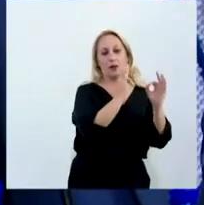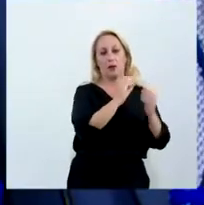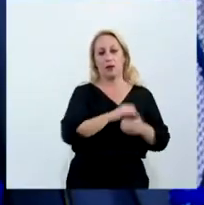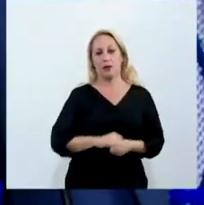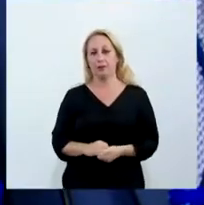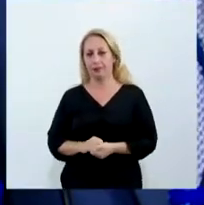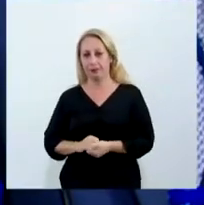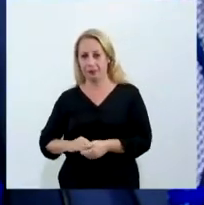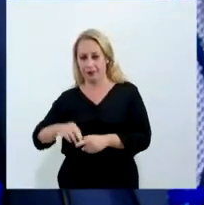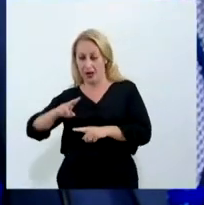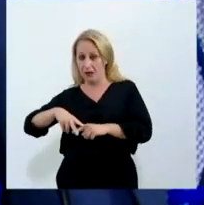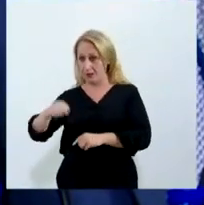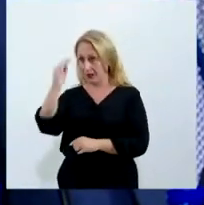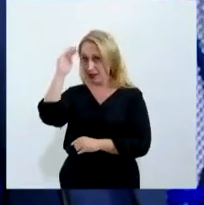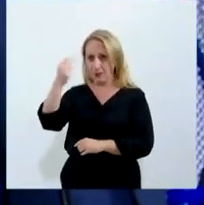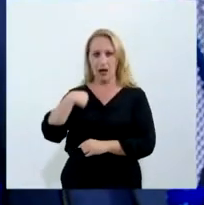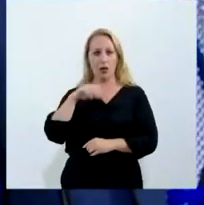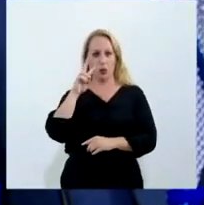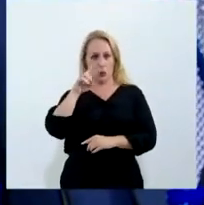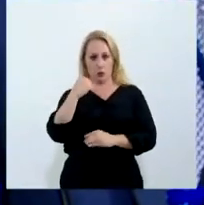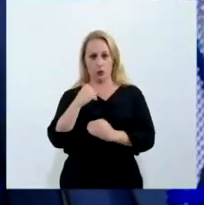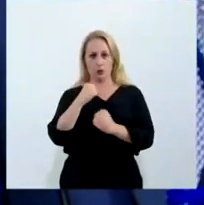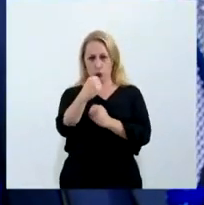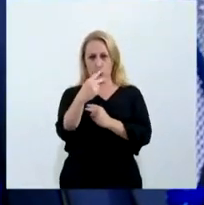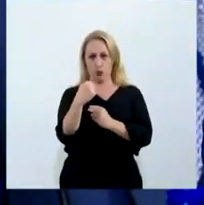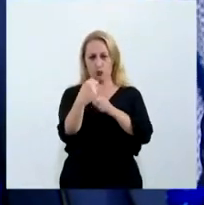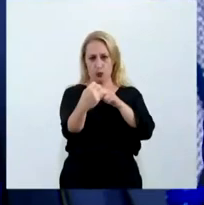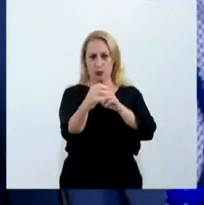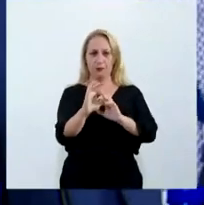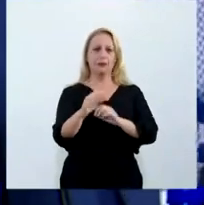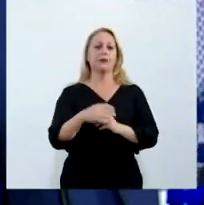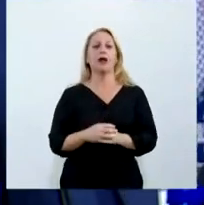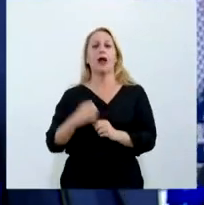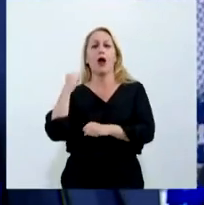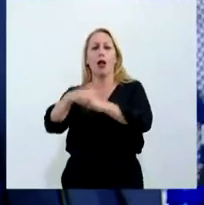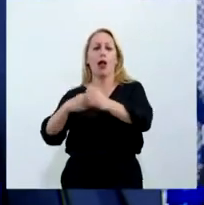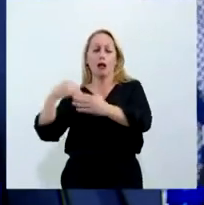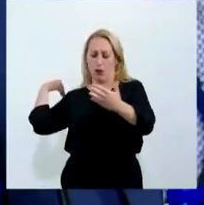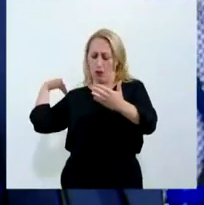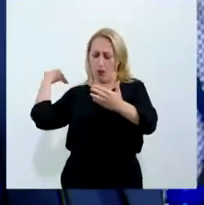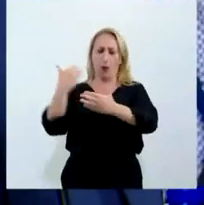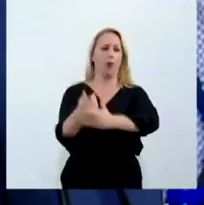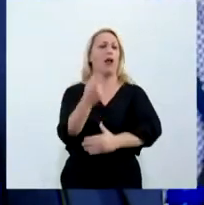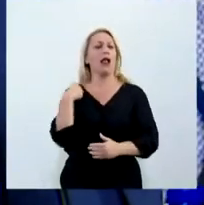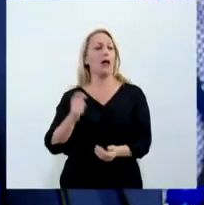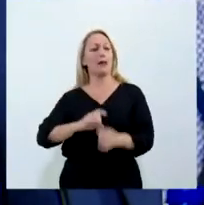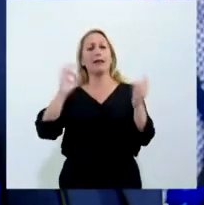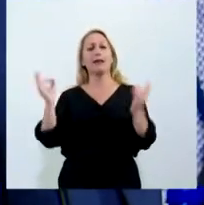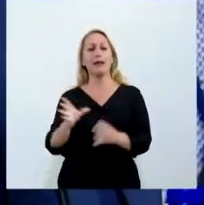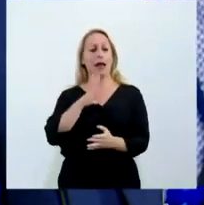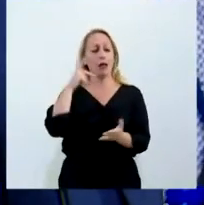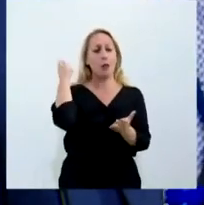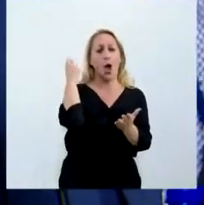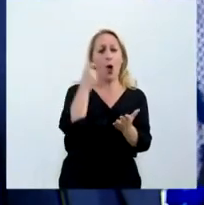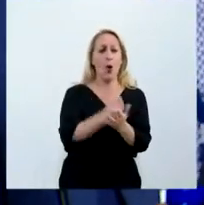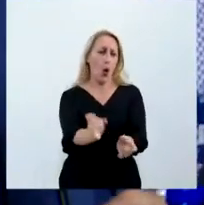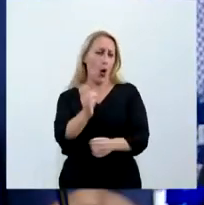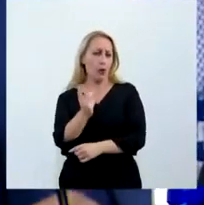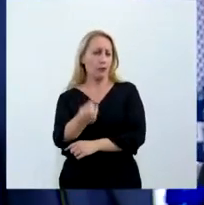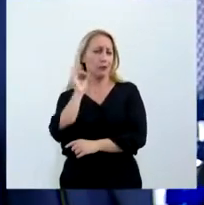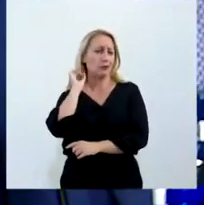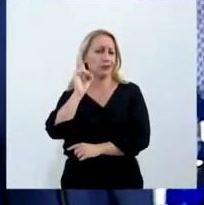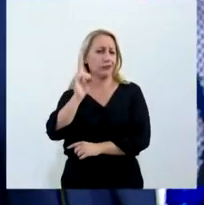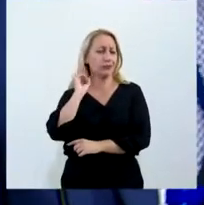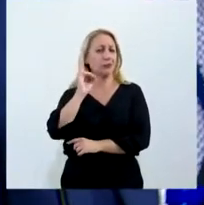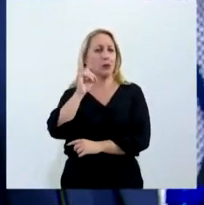Καλησπέρα κύριε Πρόεδρε. Εδώ μπροστά σας. Ακούμε χρόνια για την πάταξη της φοροδιαφυγής. Χθες